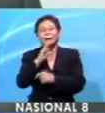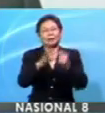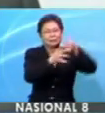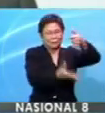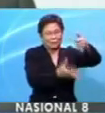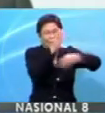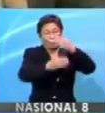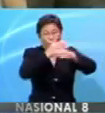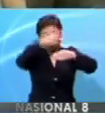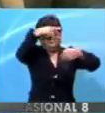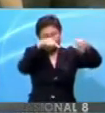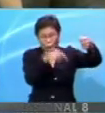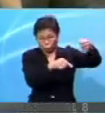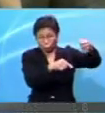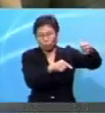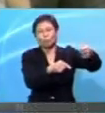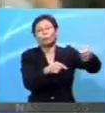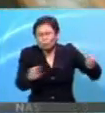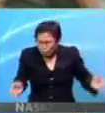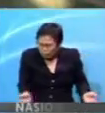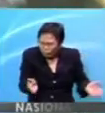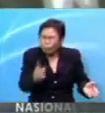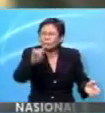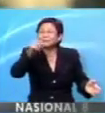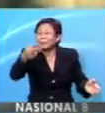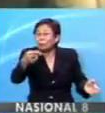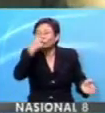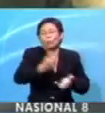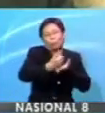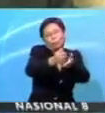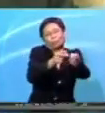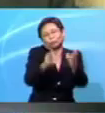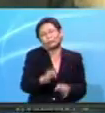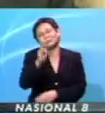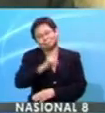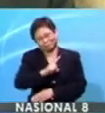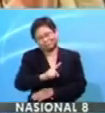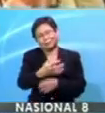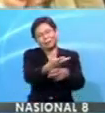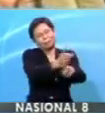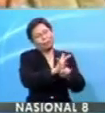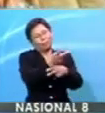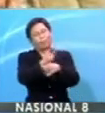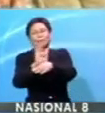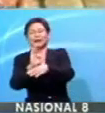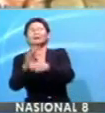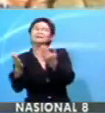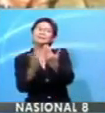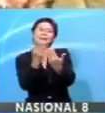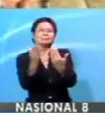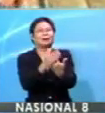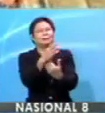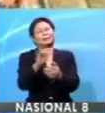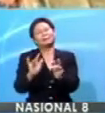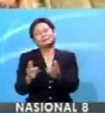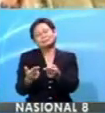Bumiputera alansar merupakanisia haji bagi membantu Usahawan Islam dapatkan pinjaman perniagaan dengan mudah dan